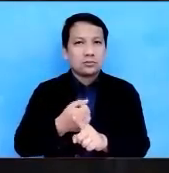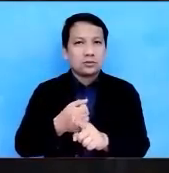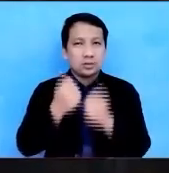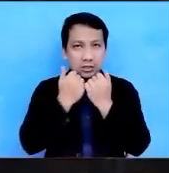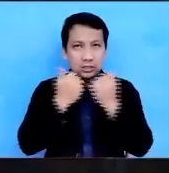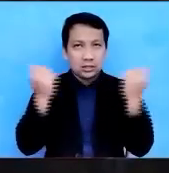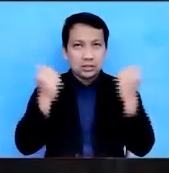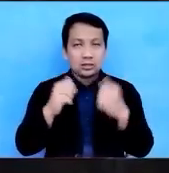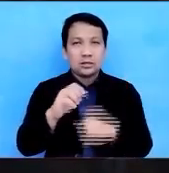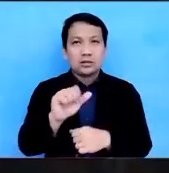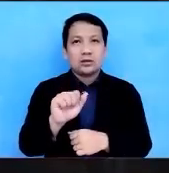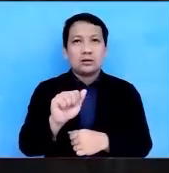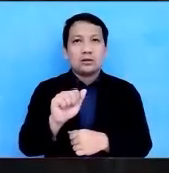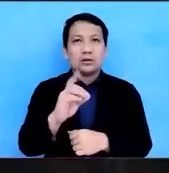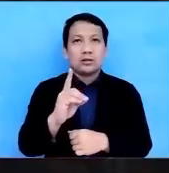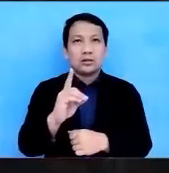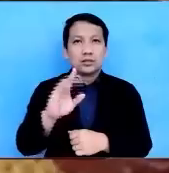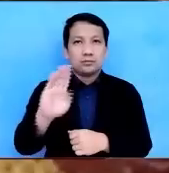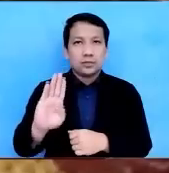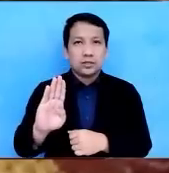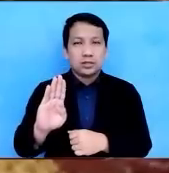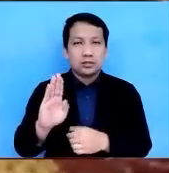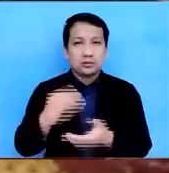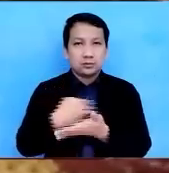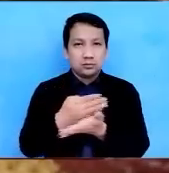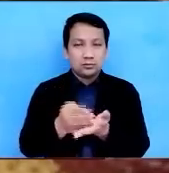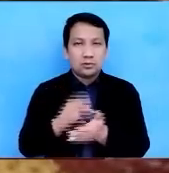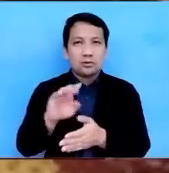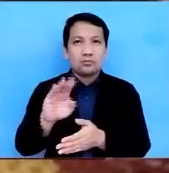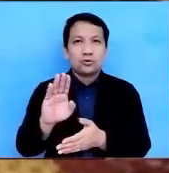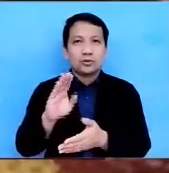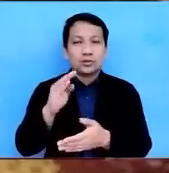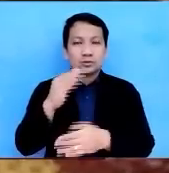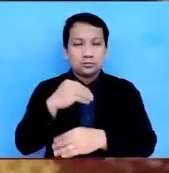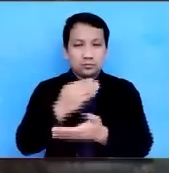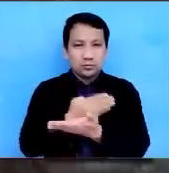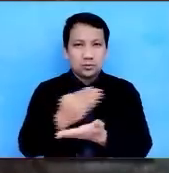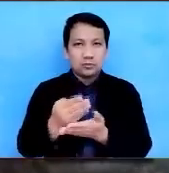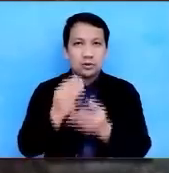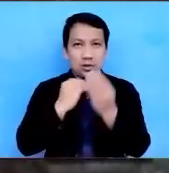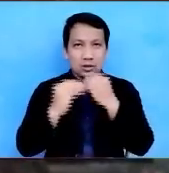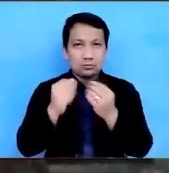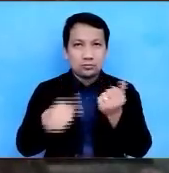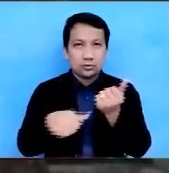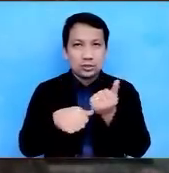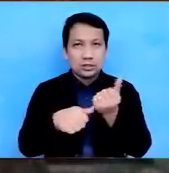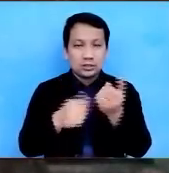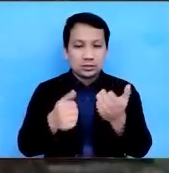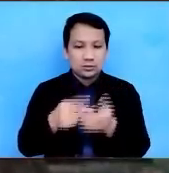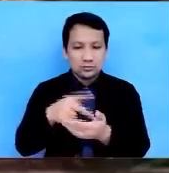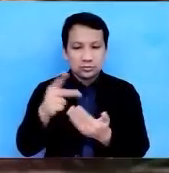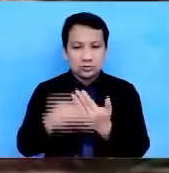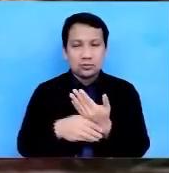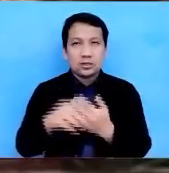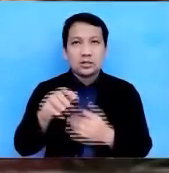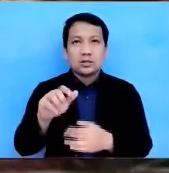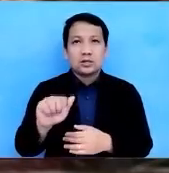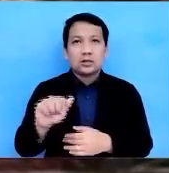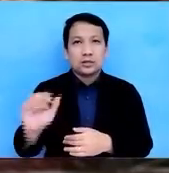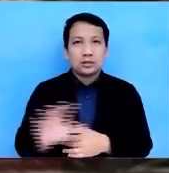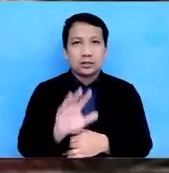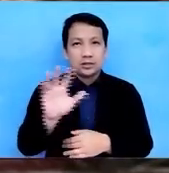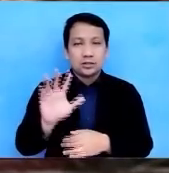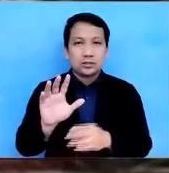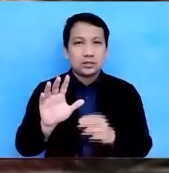ng ADB, ang plano nitong maglaan ng $14 billion para sa food assistance program nito sa Asia-Pacific region, kung